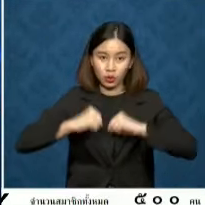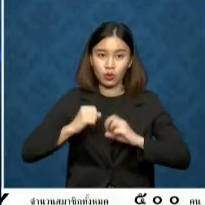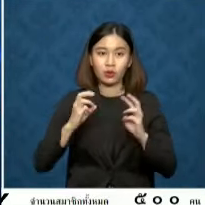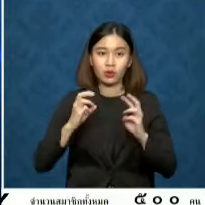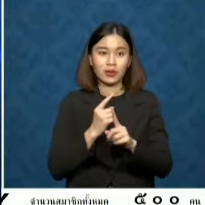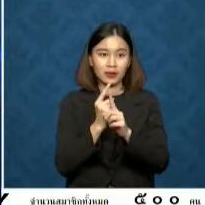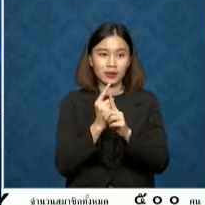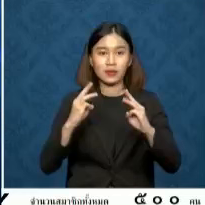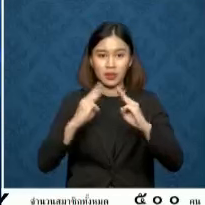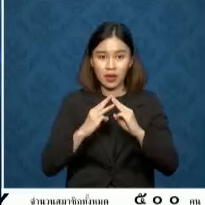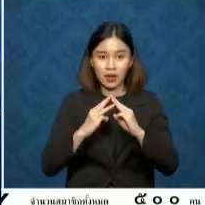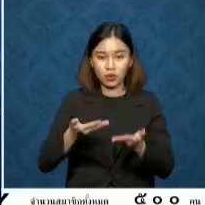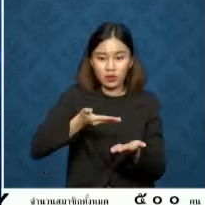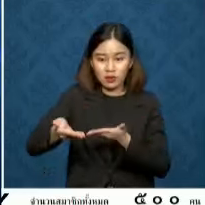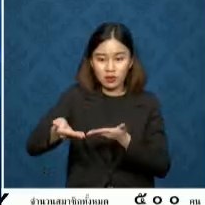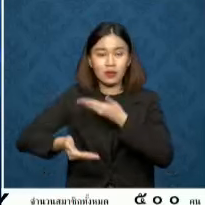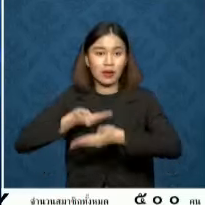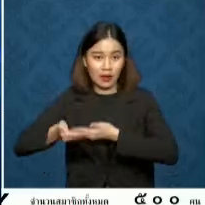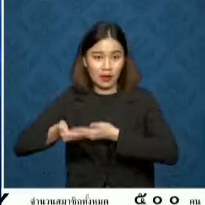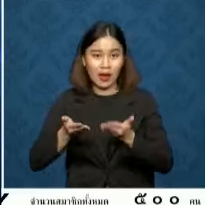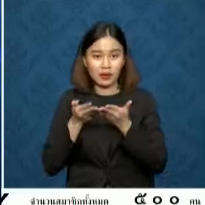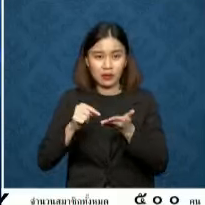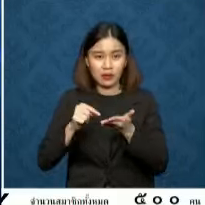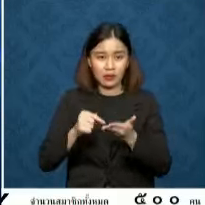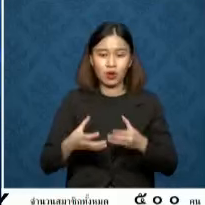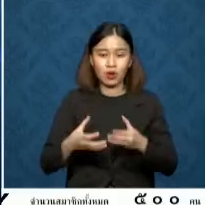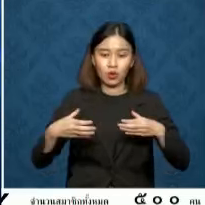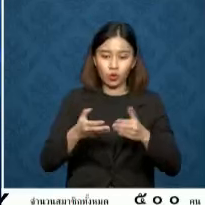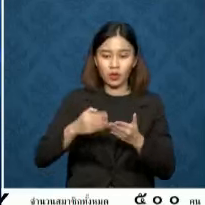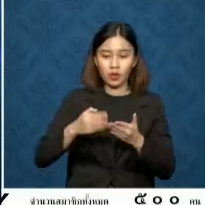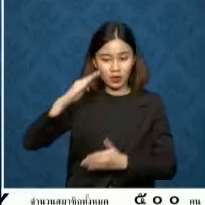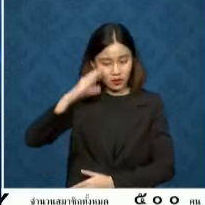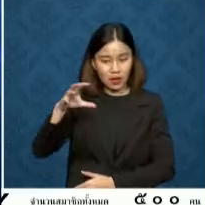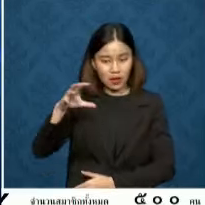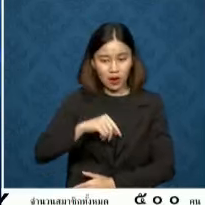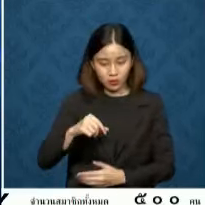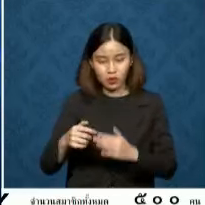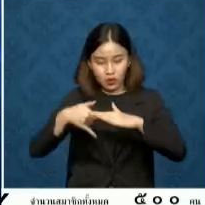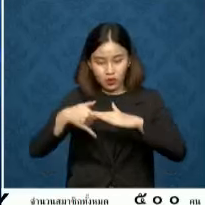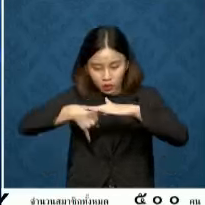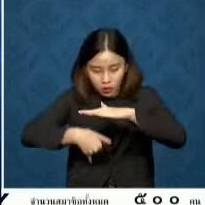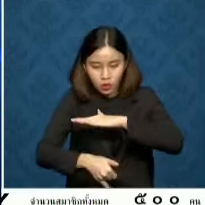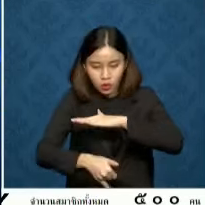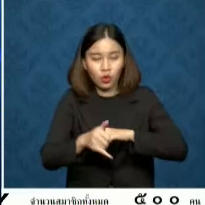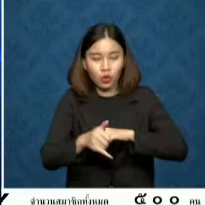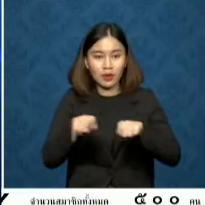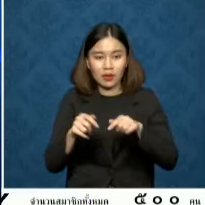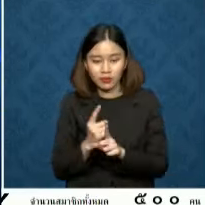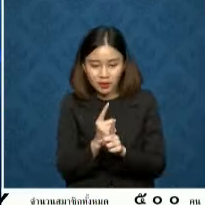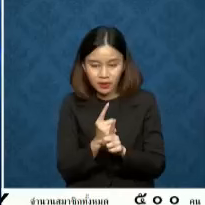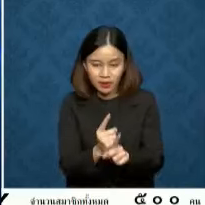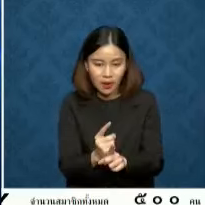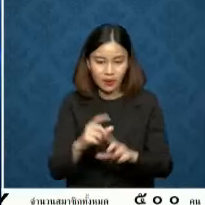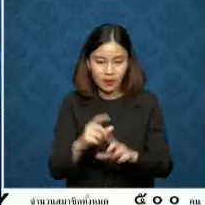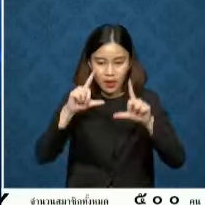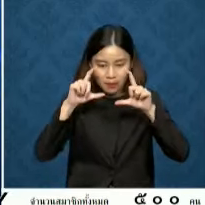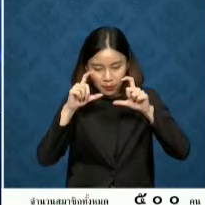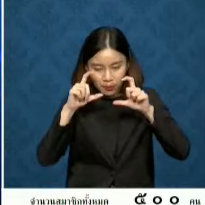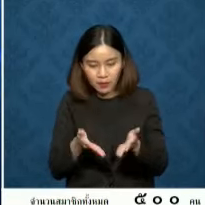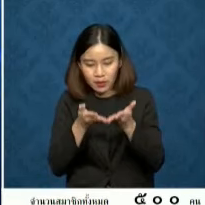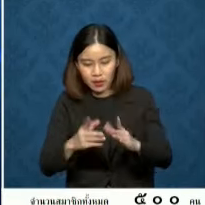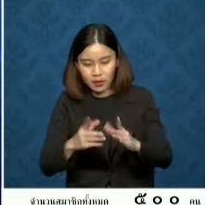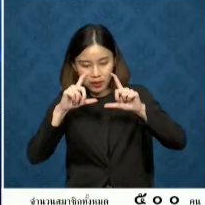ที่เราซื้อขายกับเขาไว้กองทัพเรือก็ใช้โอกาสนี้แหละครับดำลงน้ำลงไปกับเขาด้วยไปขอติดตามเข้าไปเพื่อถ่ายภาพตัวเรือมาเ